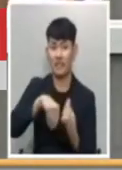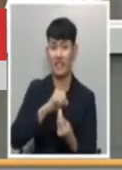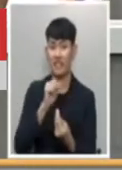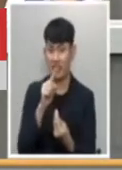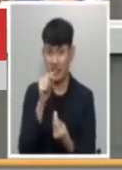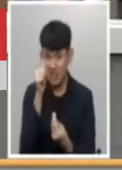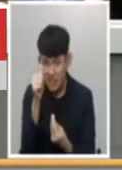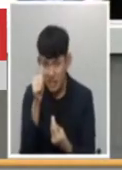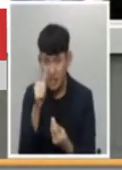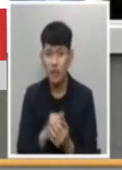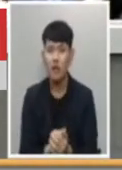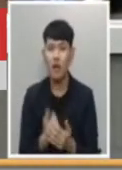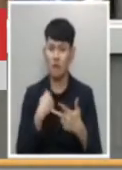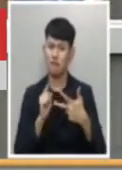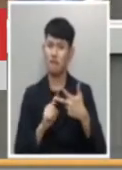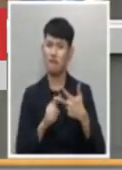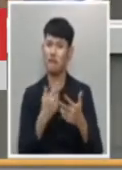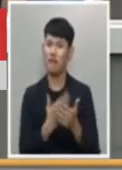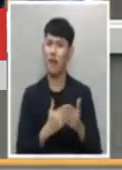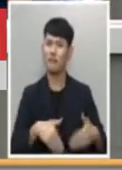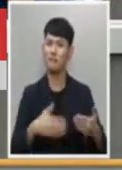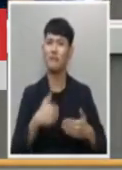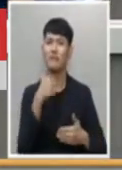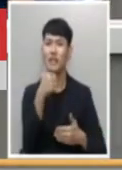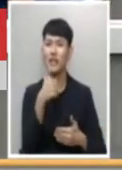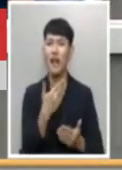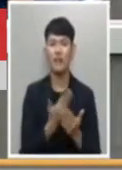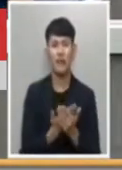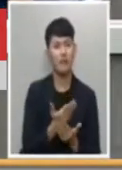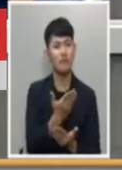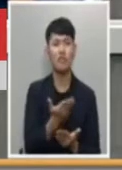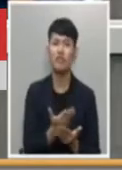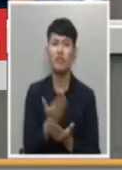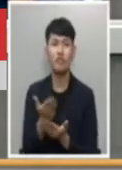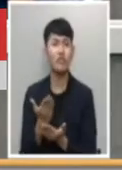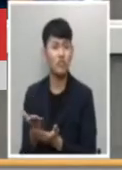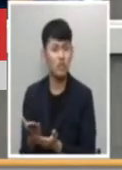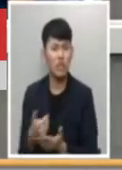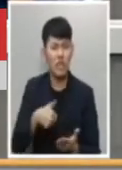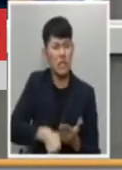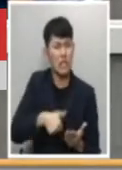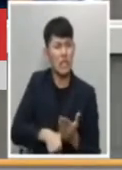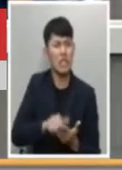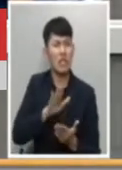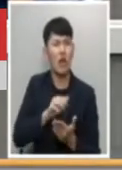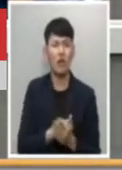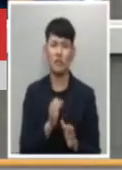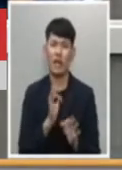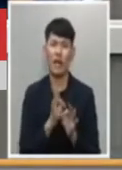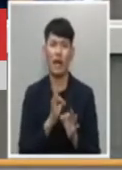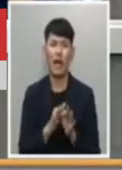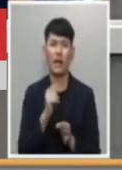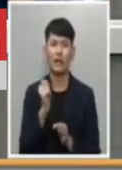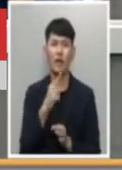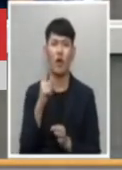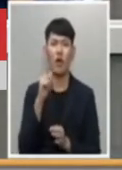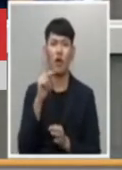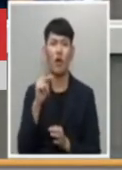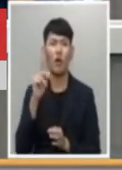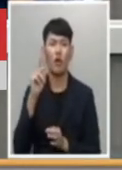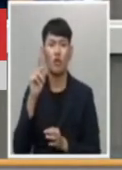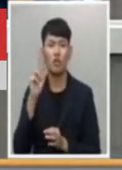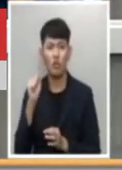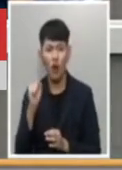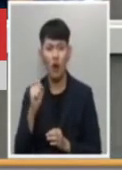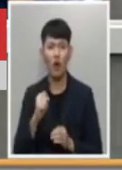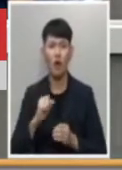ตังค์ครับน้องมีสตังค์ก็มีเงินไปจ่ายหนี้ครับซึ่งเป็นหนี้ธกส.อยู่หลายแสนได้ขายข้าวแสนละ